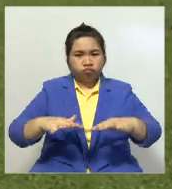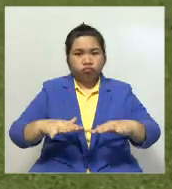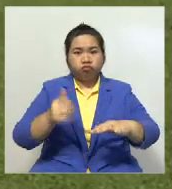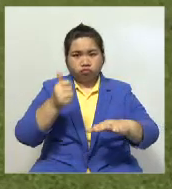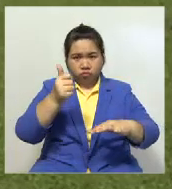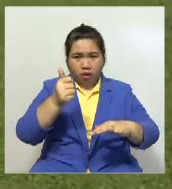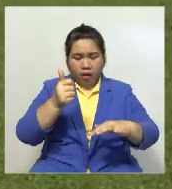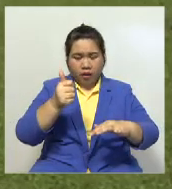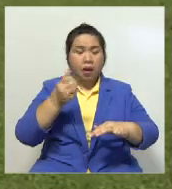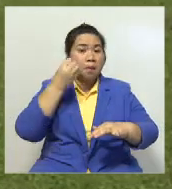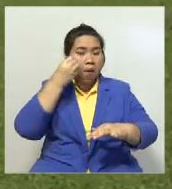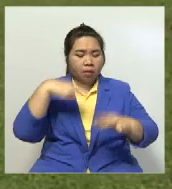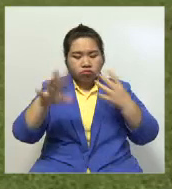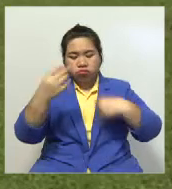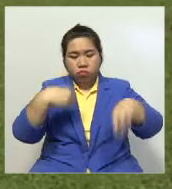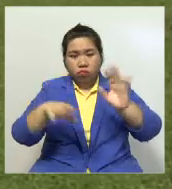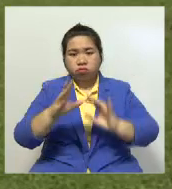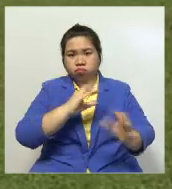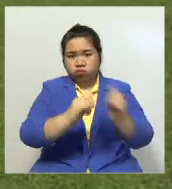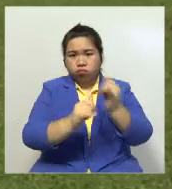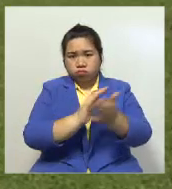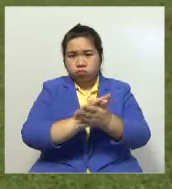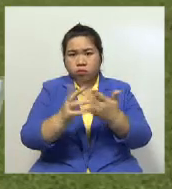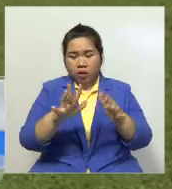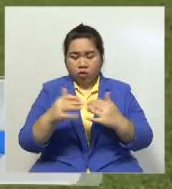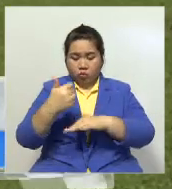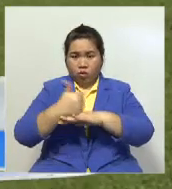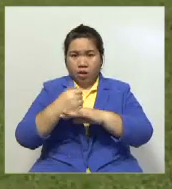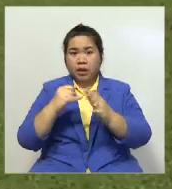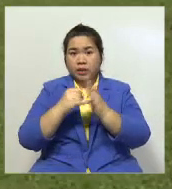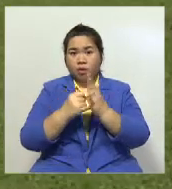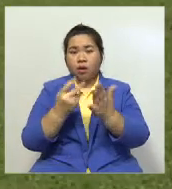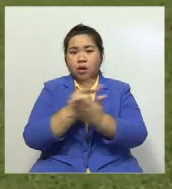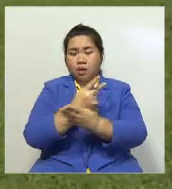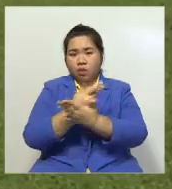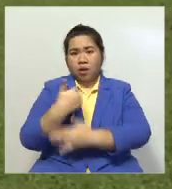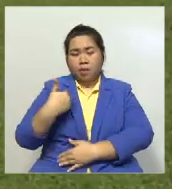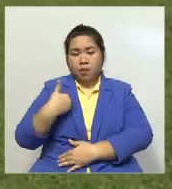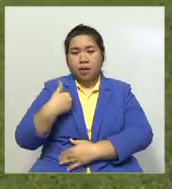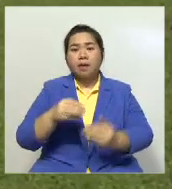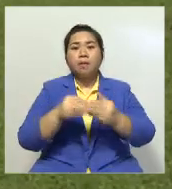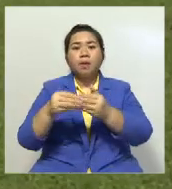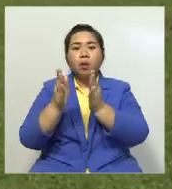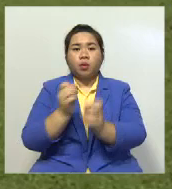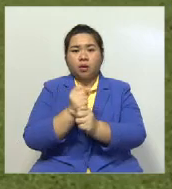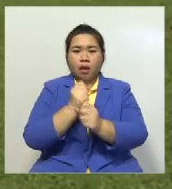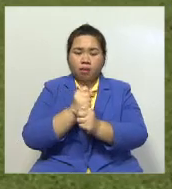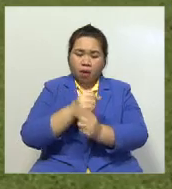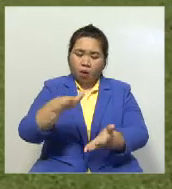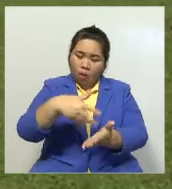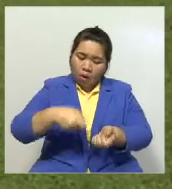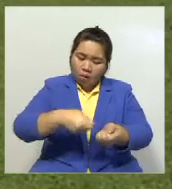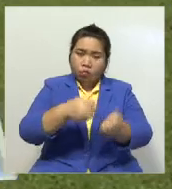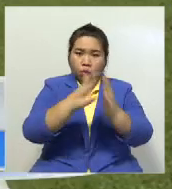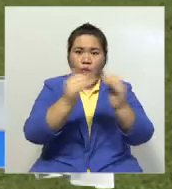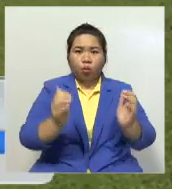ลับเข้าพื้นที่แล้วเมื่อวานนี้เองค่ะผู้ว่าราชการจังหวัดกาญจนบุรีได้มีการนำเจ้าหน้าที่และอาสาสมัครนะคะเข้าพื้นที่ไปทำความสะอาดวัด